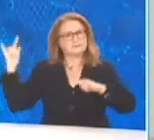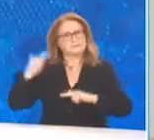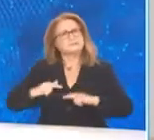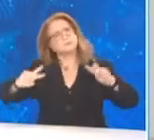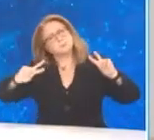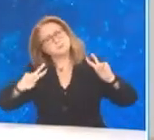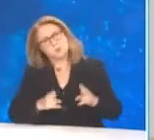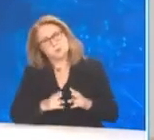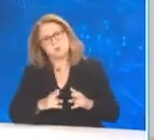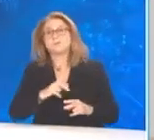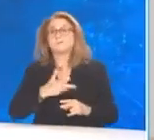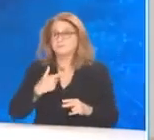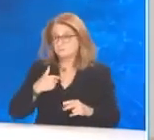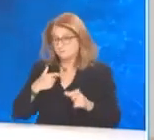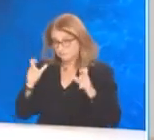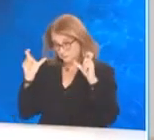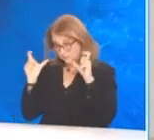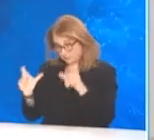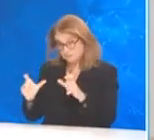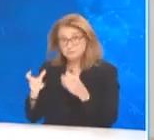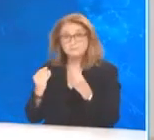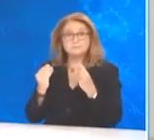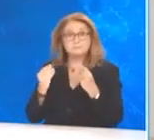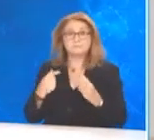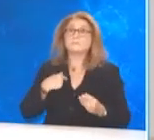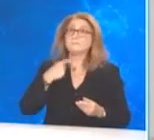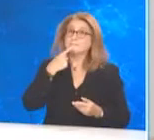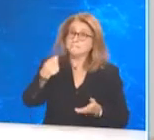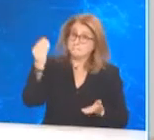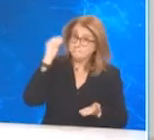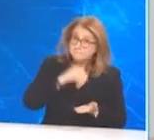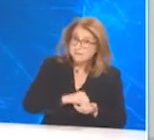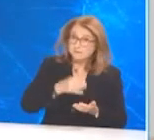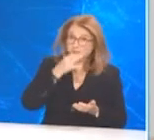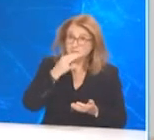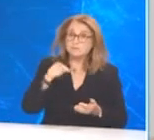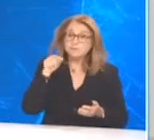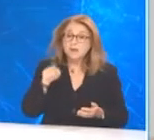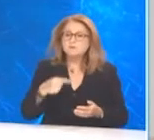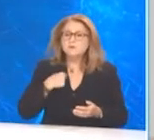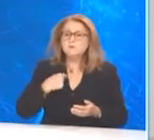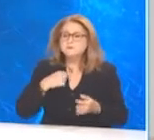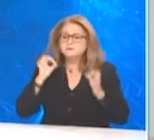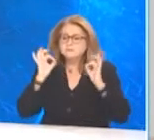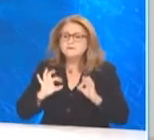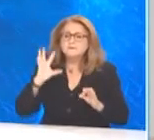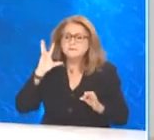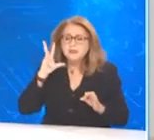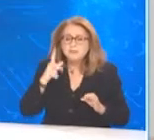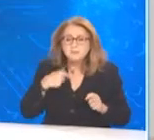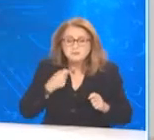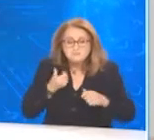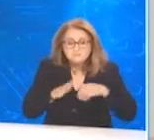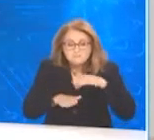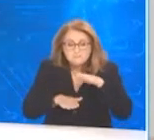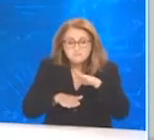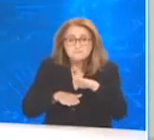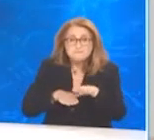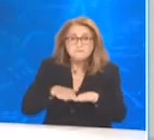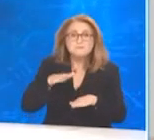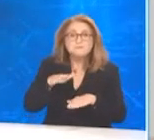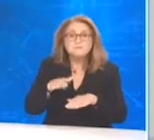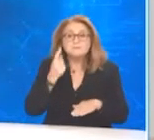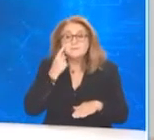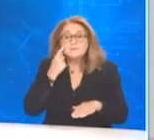πραγματικά δεδομένα που υπάρχουν. Για άλλη μια φορά σας επαναλαμβάνω ότι αυτή η διαδικασία είναι μια καθημερινή διαδικασία που πηγαίνει βήμα-βήμα. Κάθε